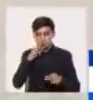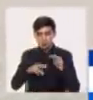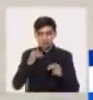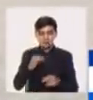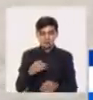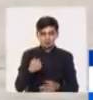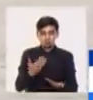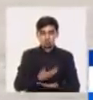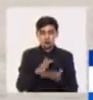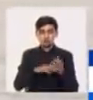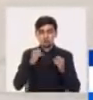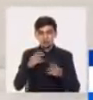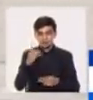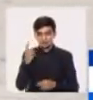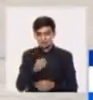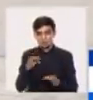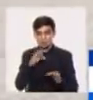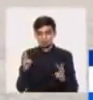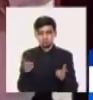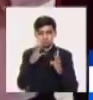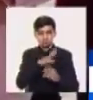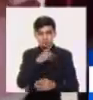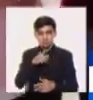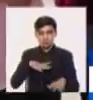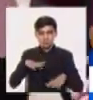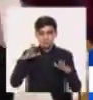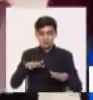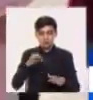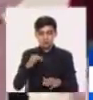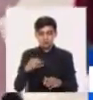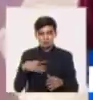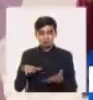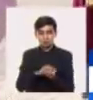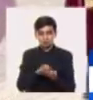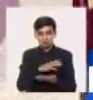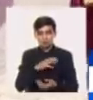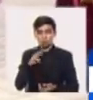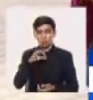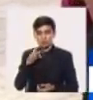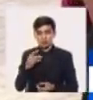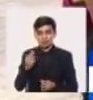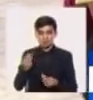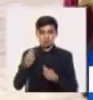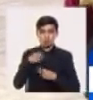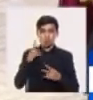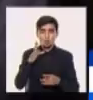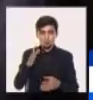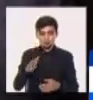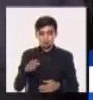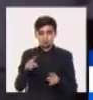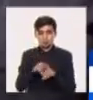күнкөрісіміз төмендеді дейді. Олар бір апта бұрын болған алапат өрттен күлге айналған тауарларының құнын енді кімнің өтейтінін де білмей жыларман